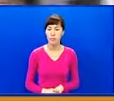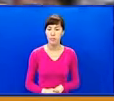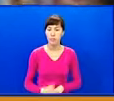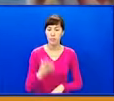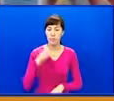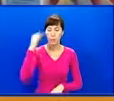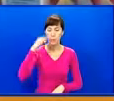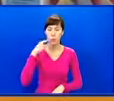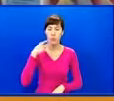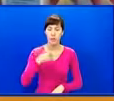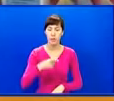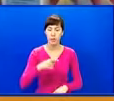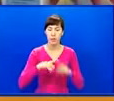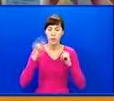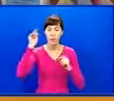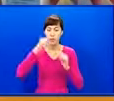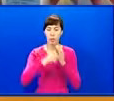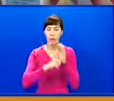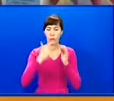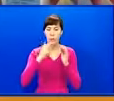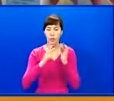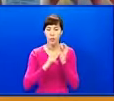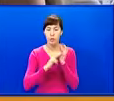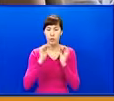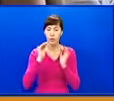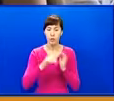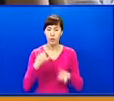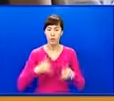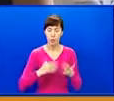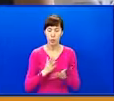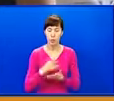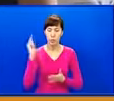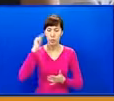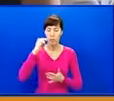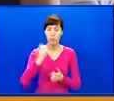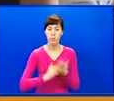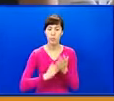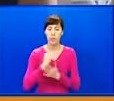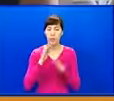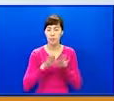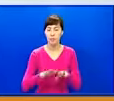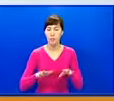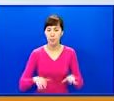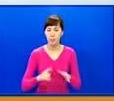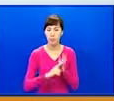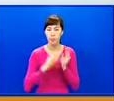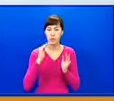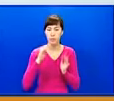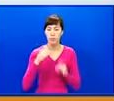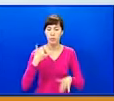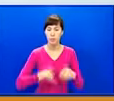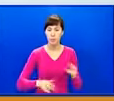Оңтүстіктегі мыңнан астам мектепте 638 мың оқушы білім алады. Білім биігіне ұмтылған сол өрендерге 70 мыңға жуық мұғалім